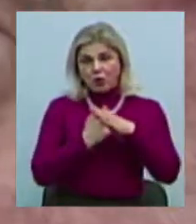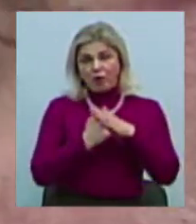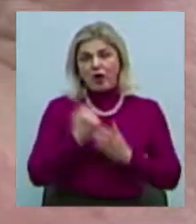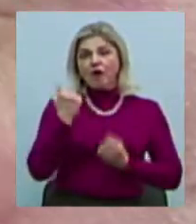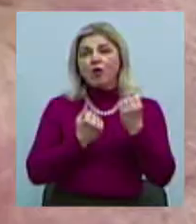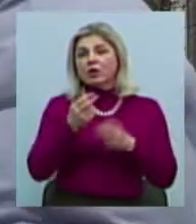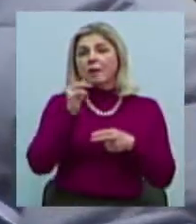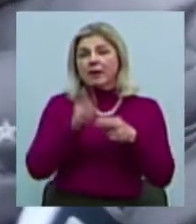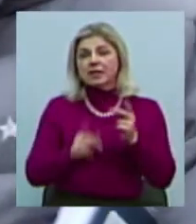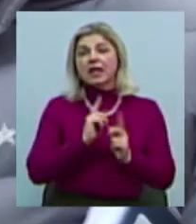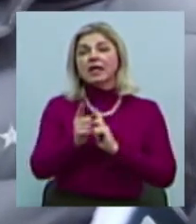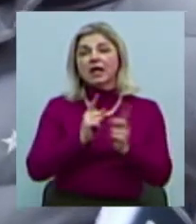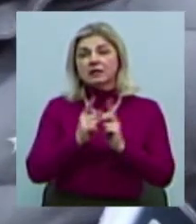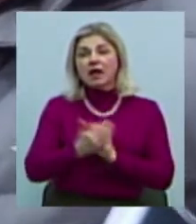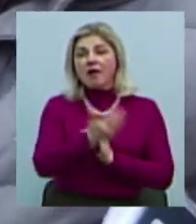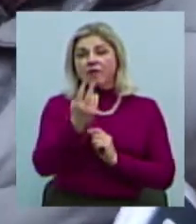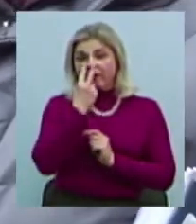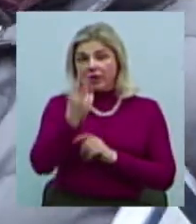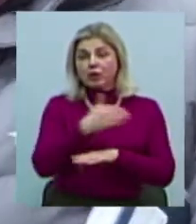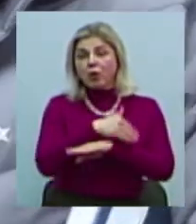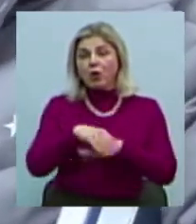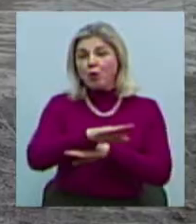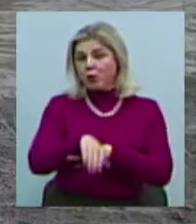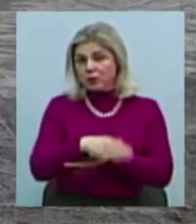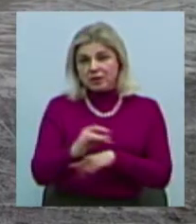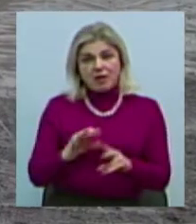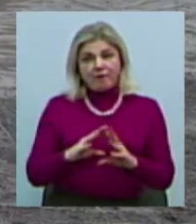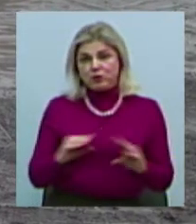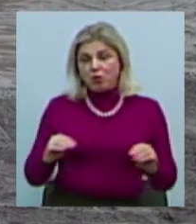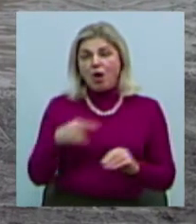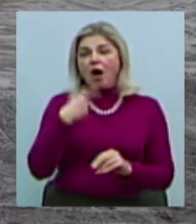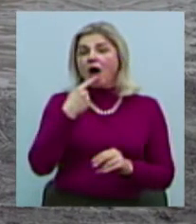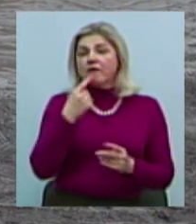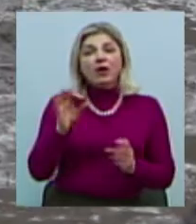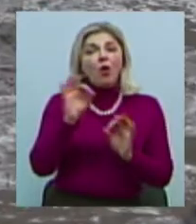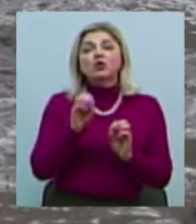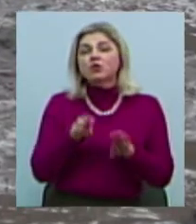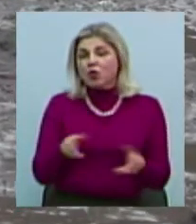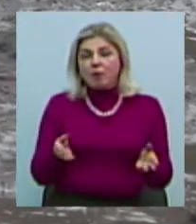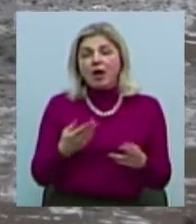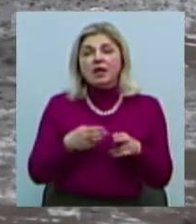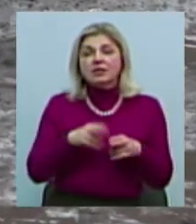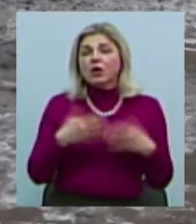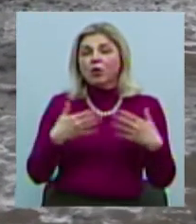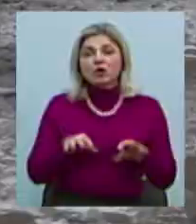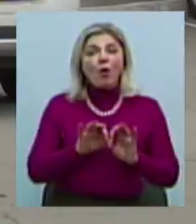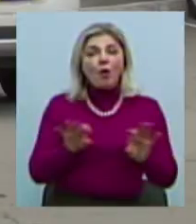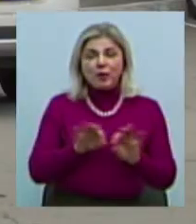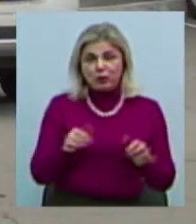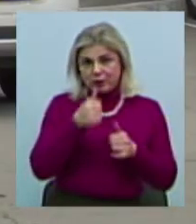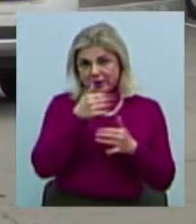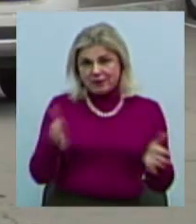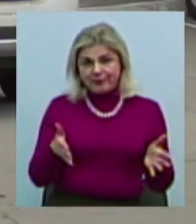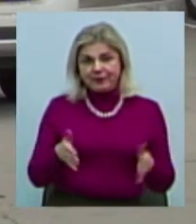перестали їздити. Ви бачите, вулиця порожня. От і все. Уже говорити нема про що. Це вже не коментується навіть.